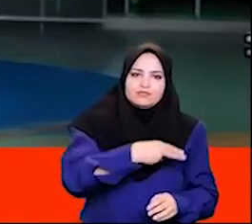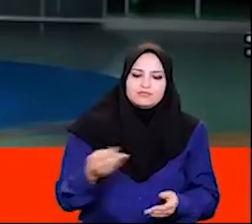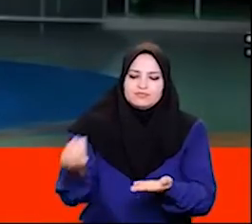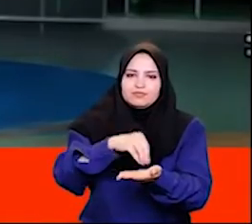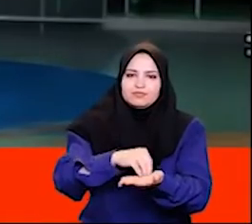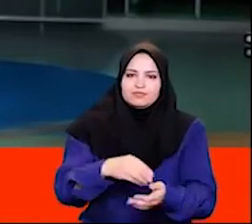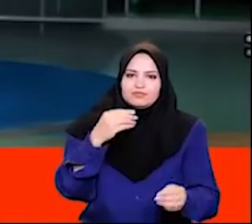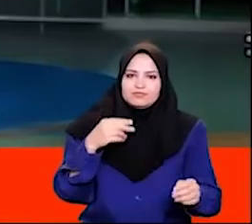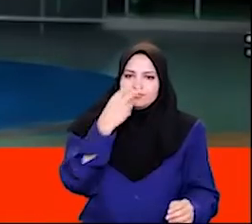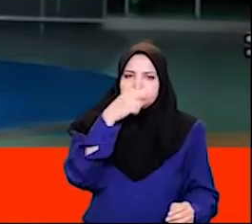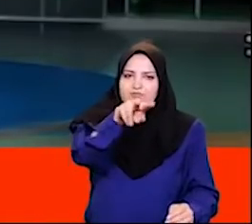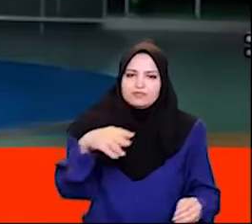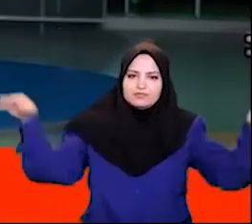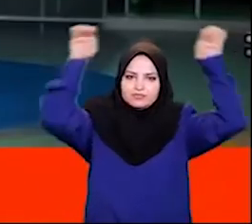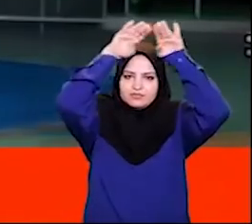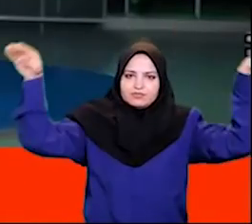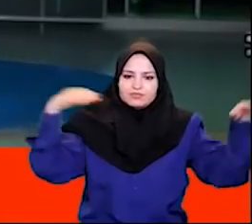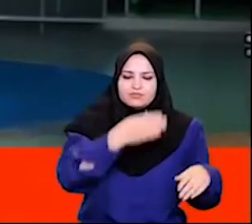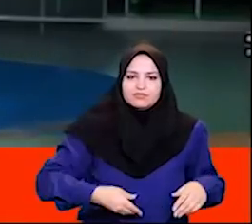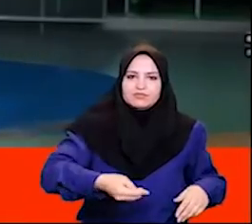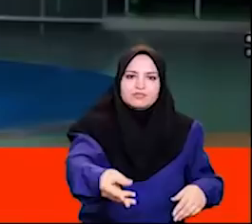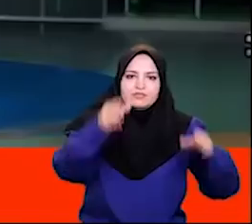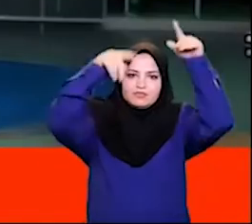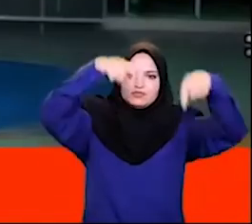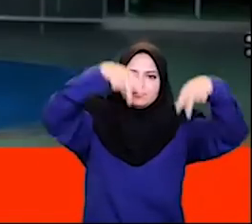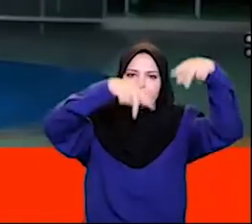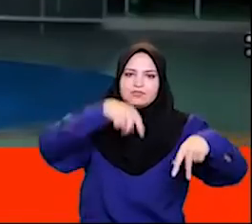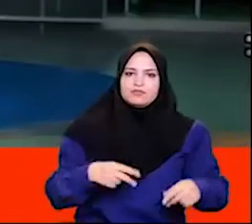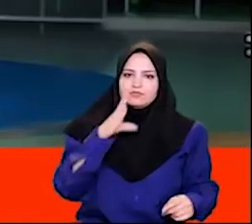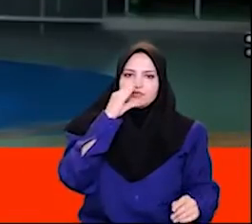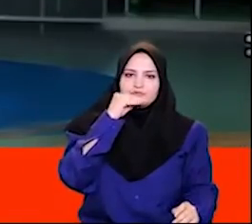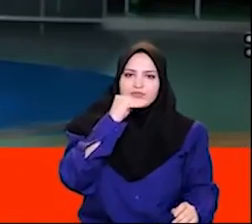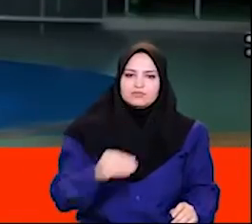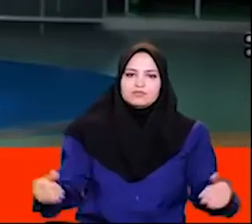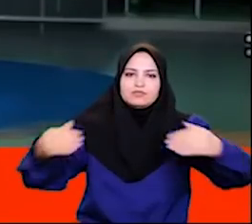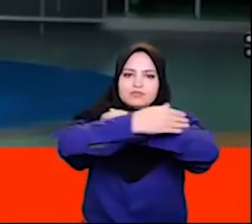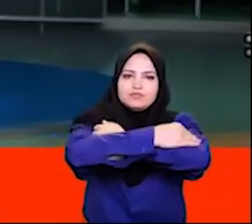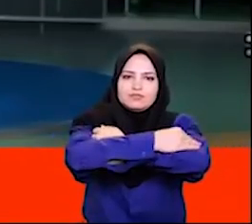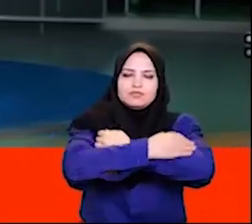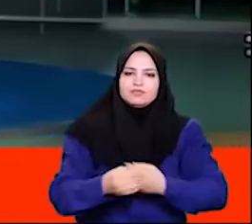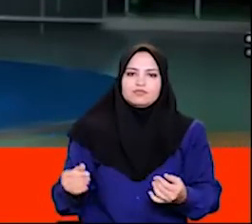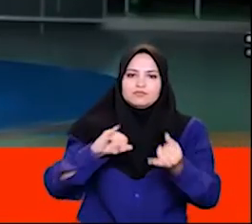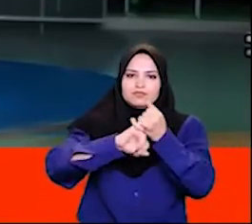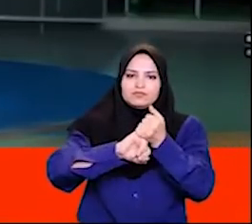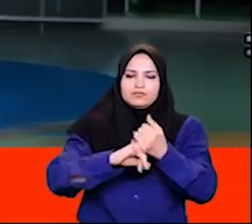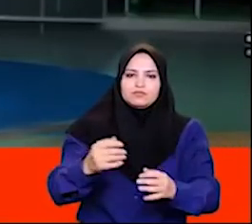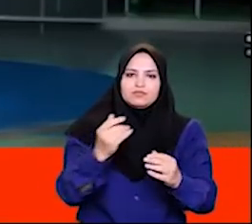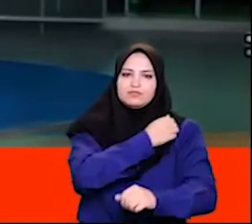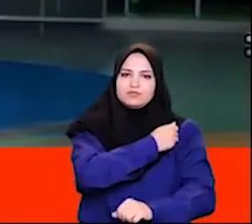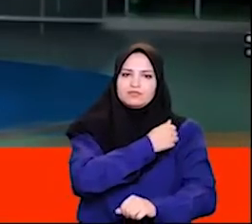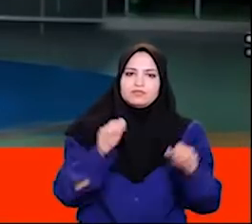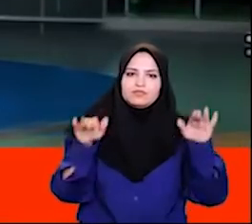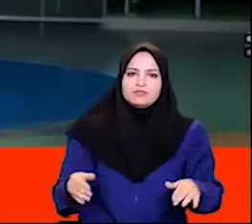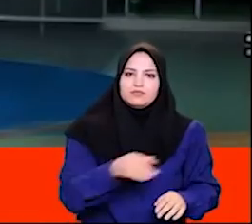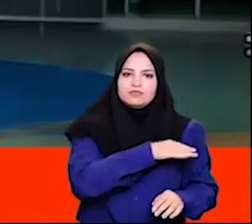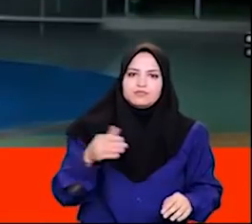افزود ببینید حتی ابرای اونجا هم بارور شده و باریدند. فیفا گفت این آغوش کاملا خارمادرانه بوده. از